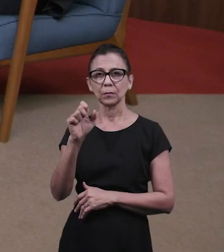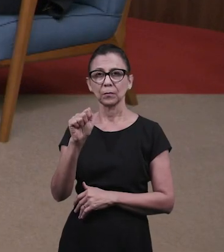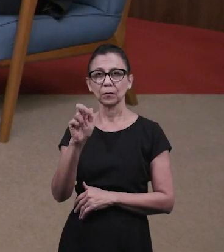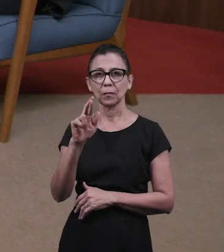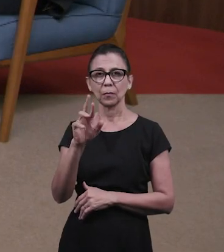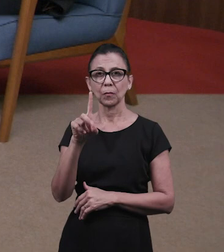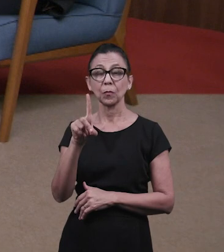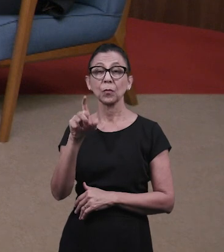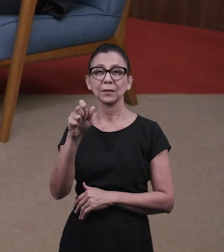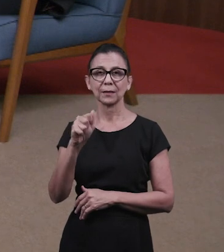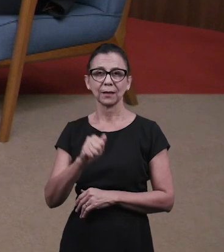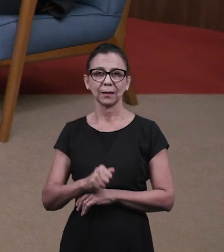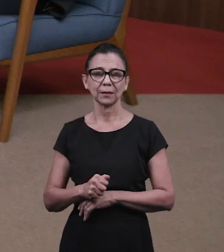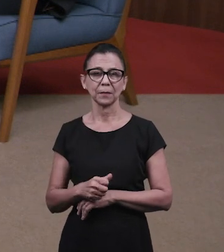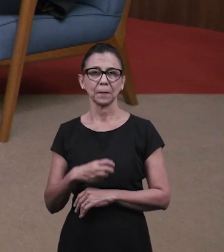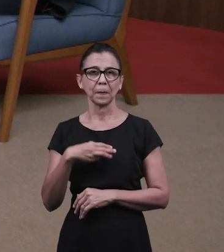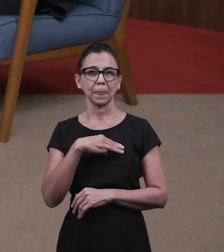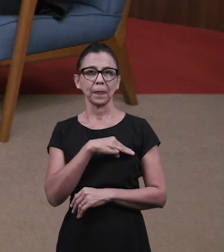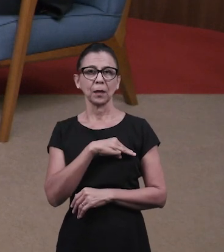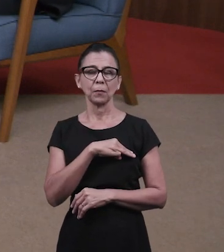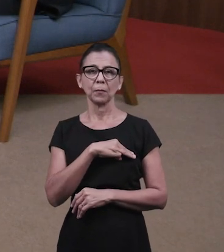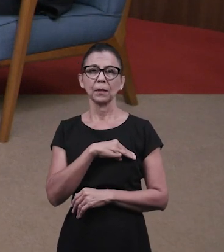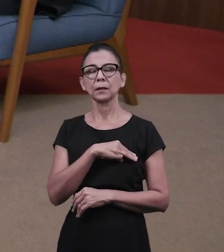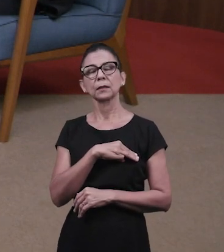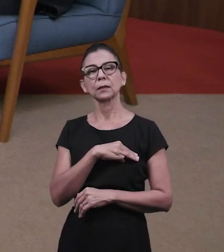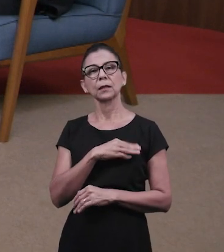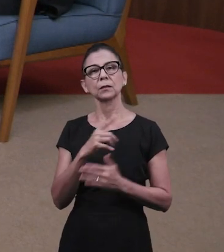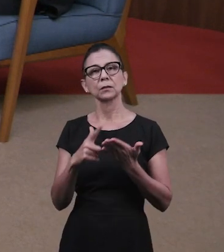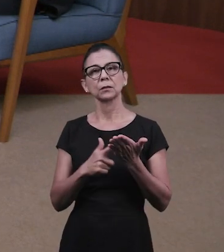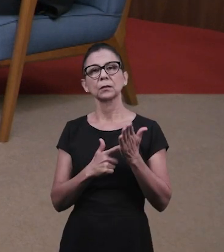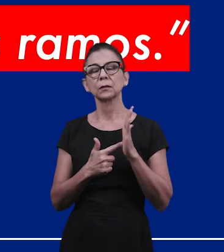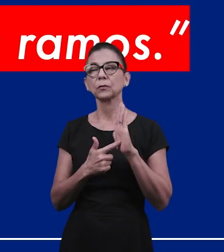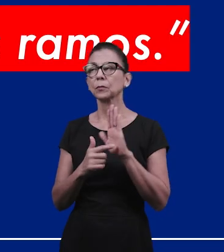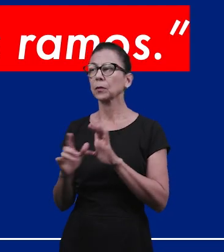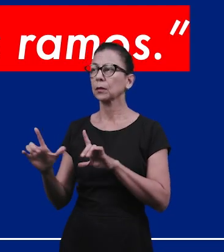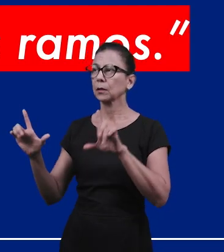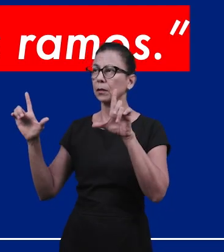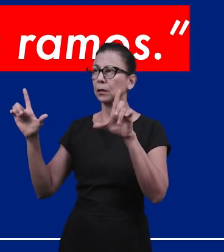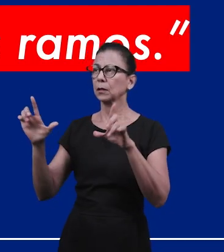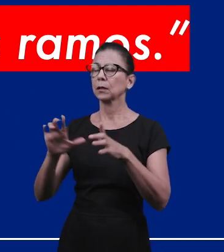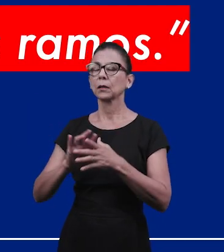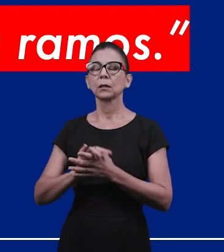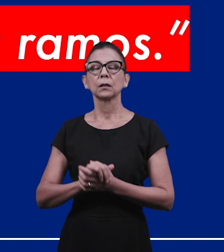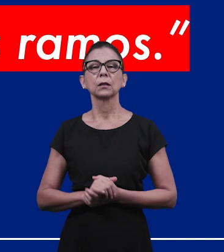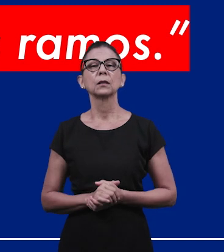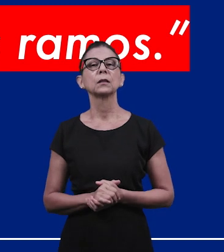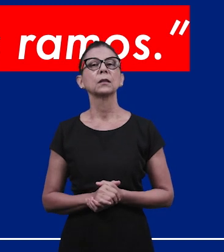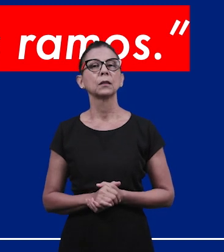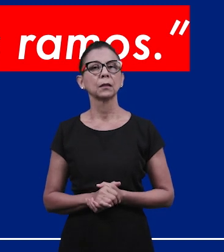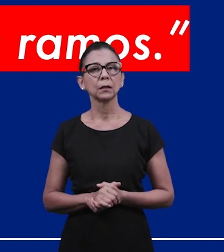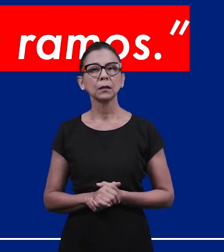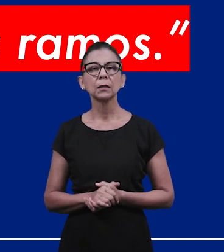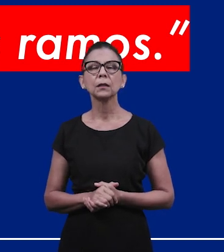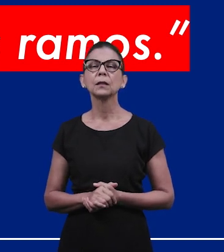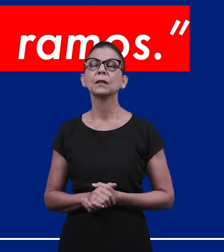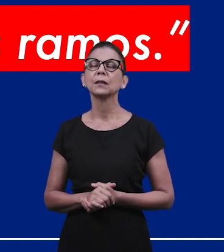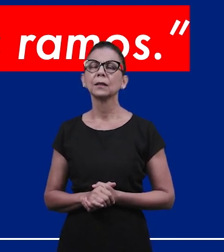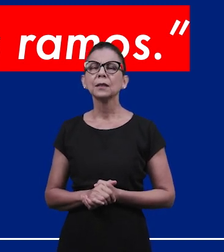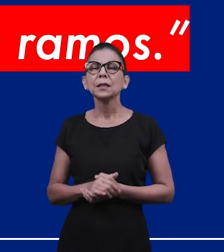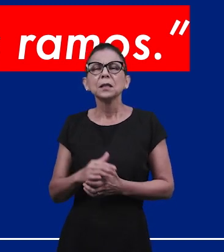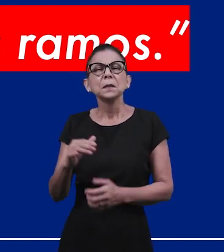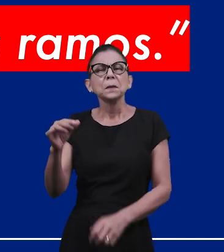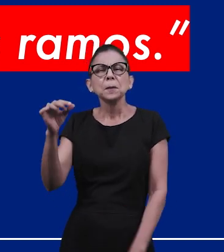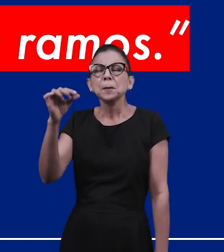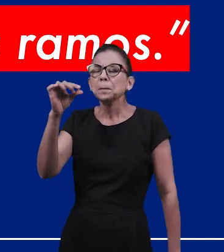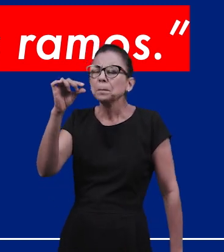32, nous allons voir ici, on voit à l'écran, lequel est réellement la plus petite de toutes les